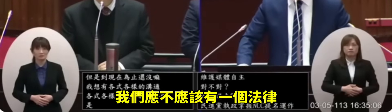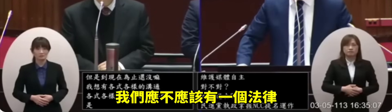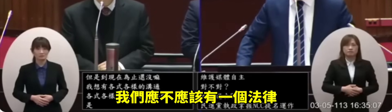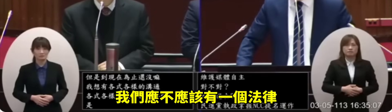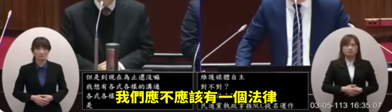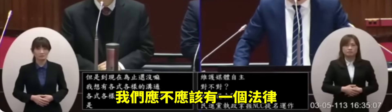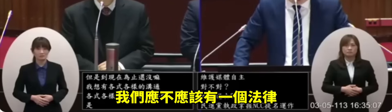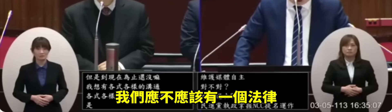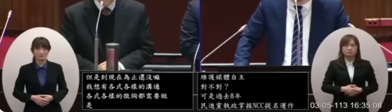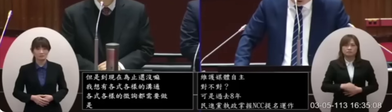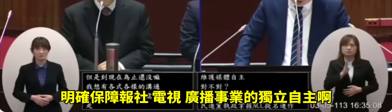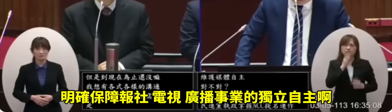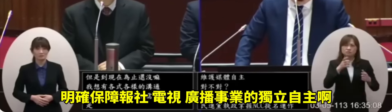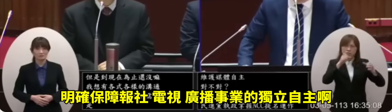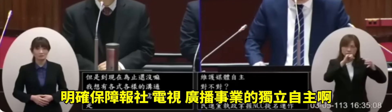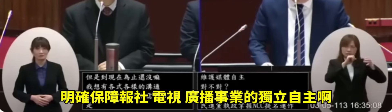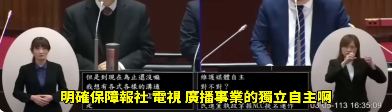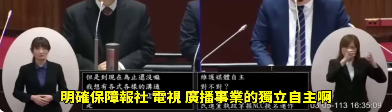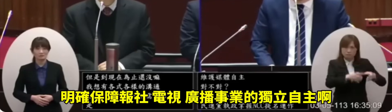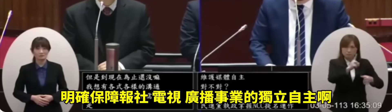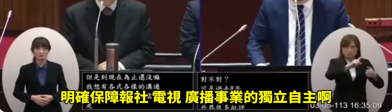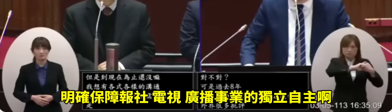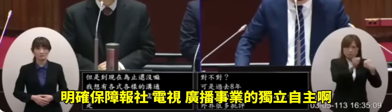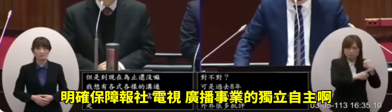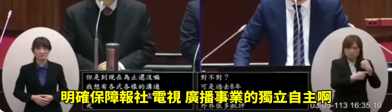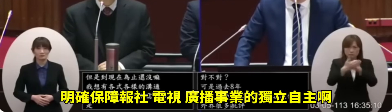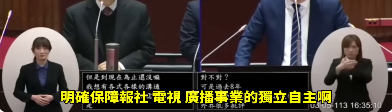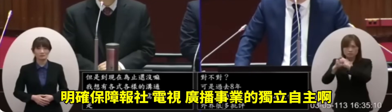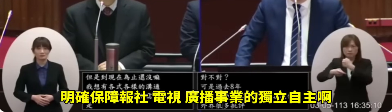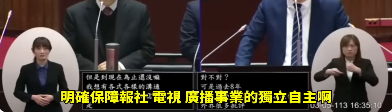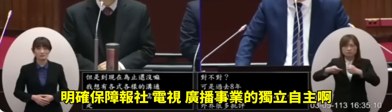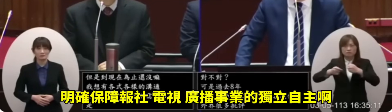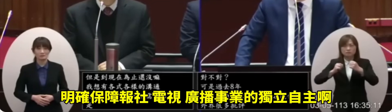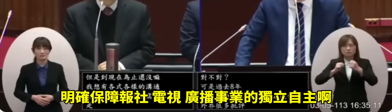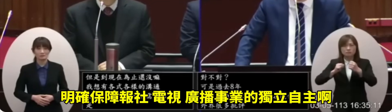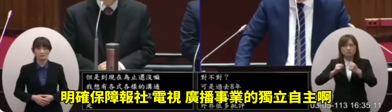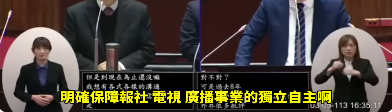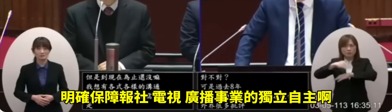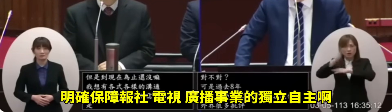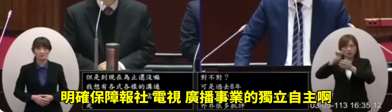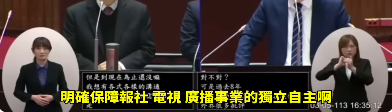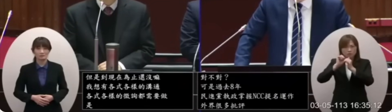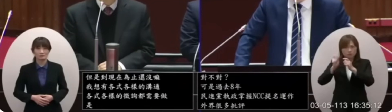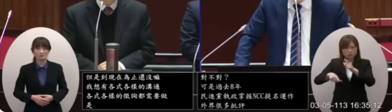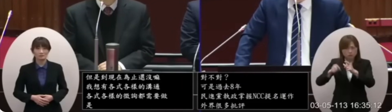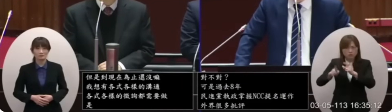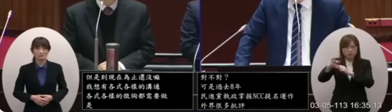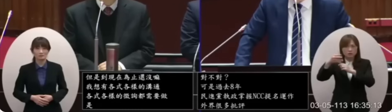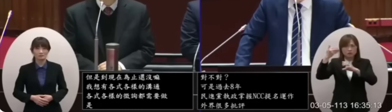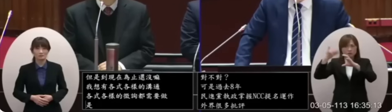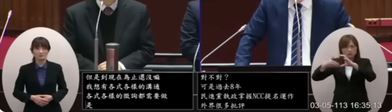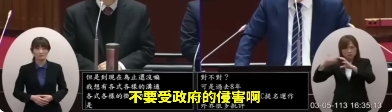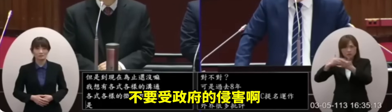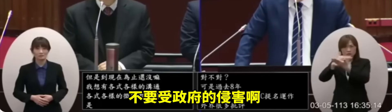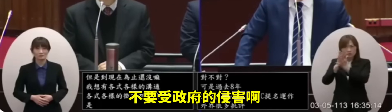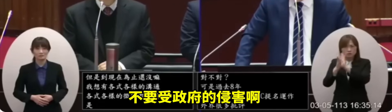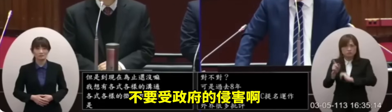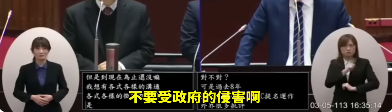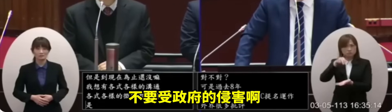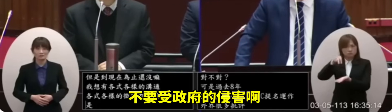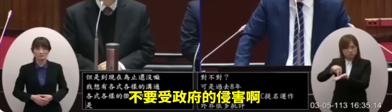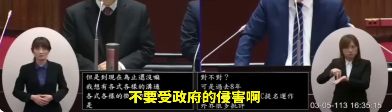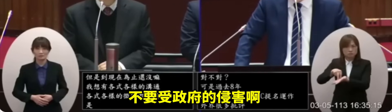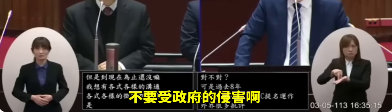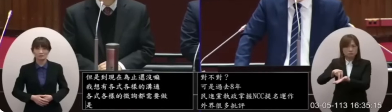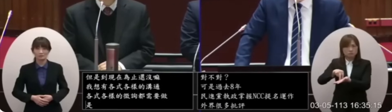们应不应该有一个法律哈，明确保障报社、电视、广播事业的独立自主啊，不要受政